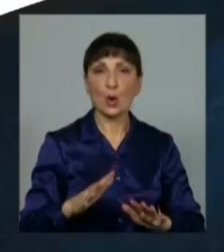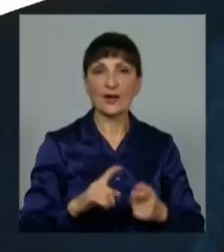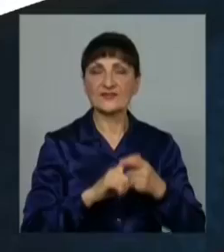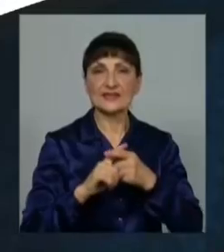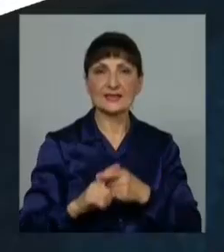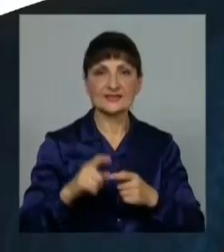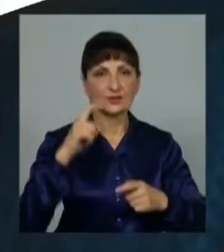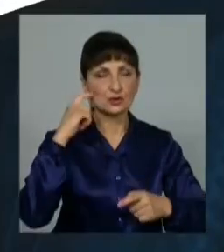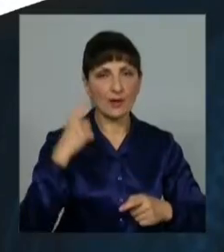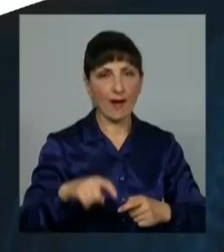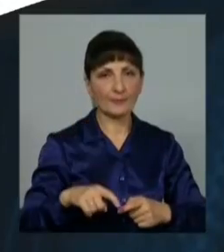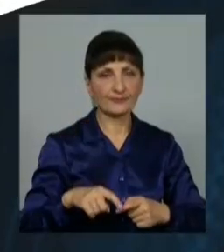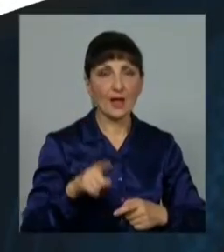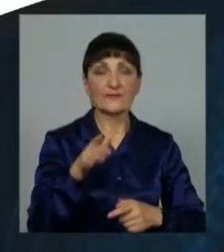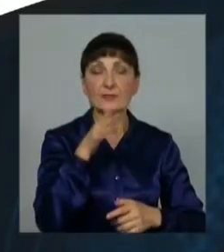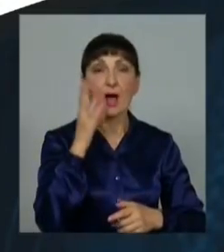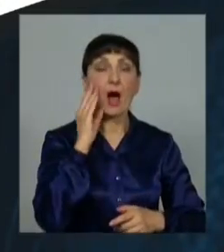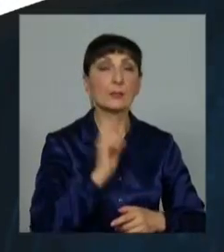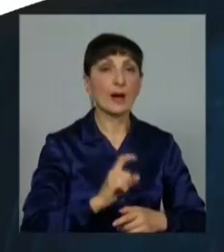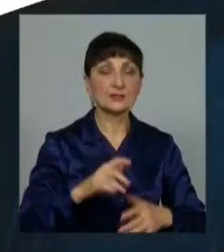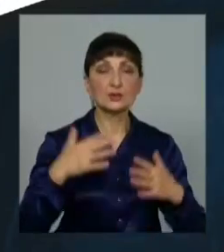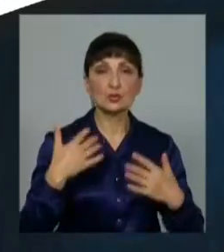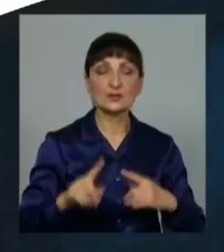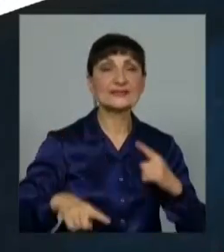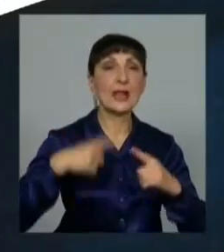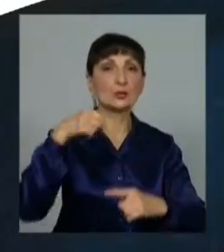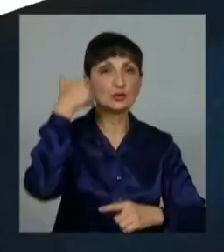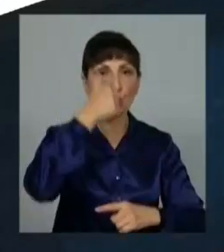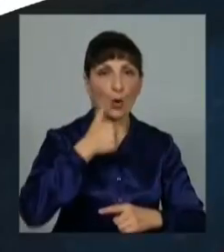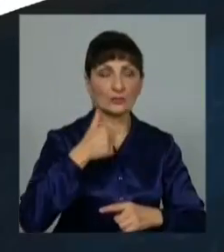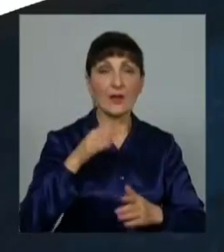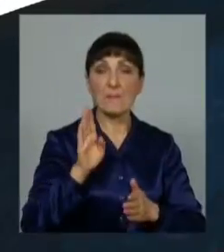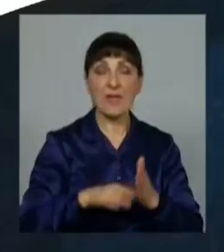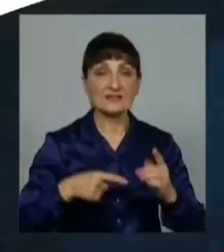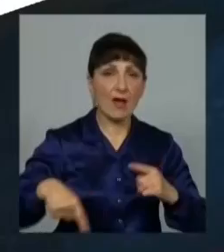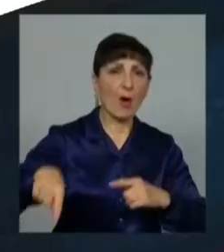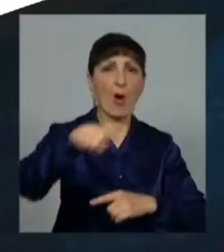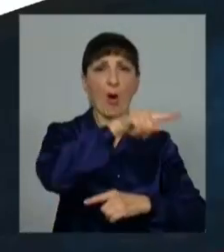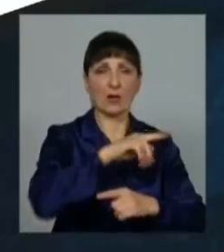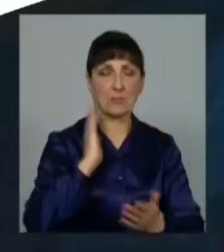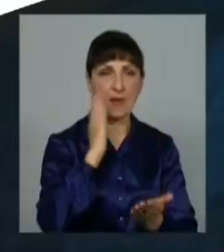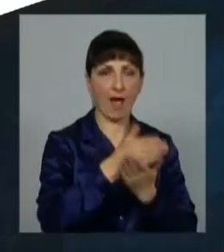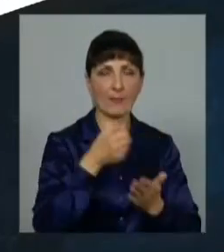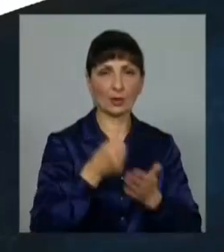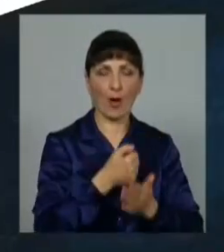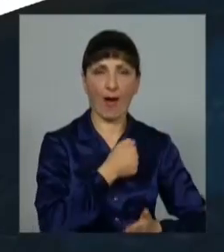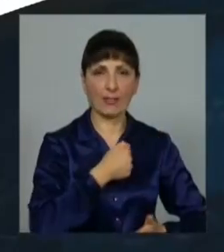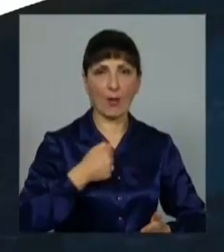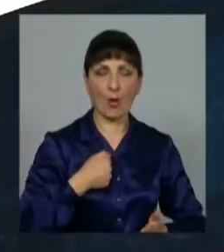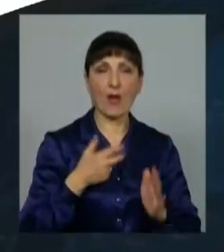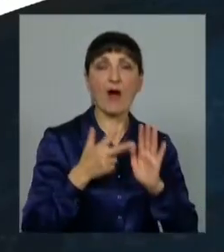вследствие аномальной жары, а тем временем алматинцы уже со следующего года без объездных дорог смогут добраться до Алаколя.